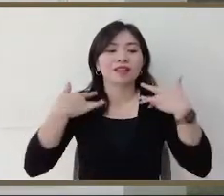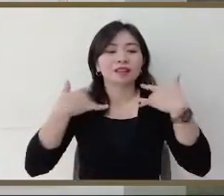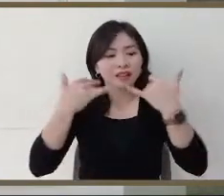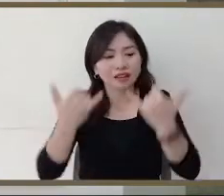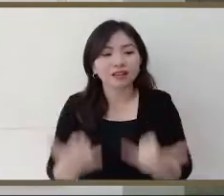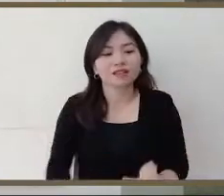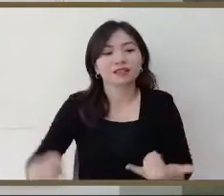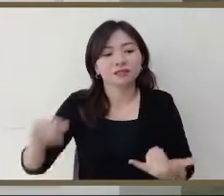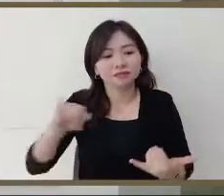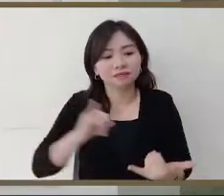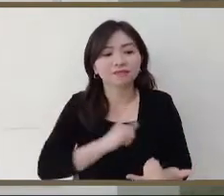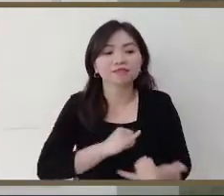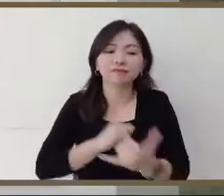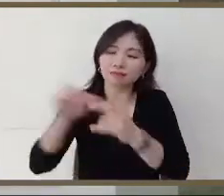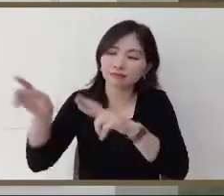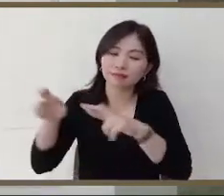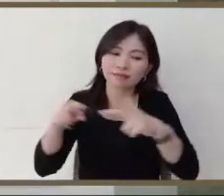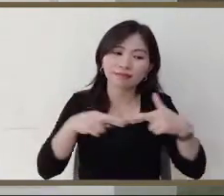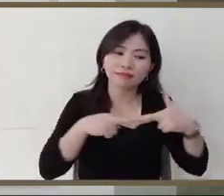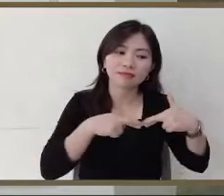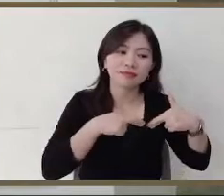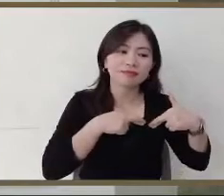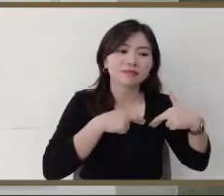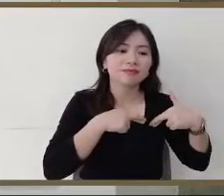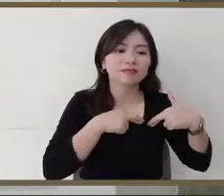kaligtasan sa'yo ay natamo.